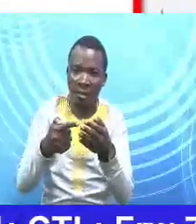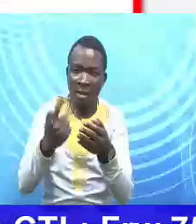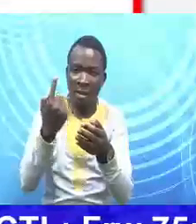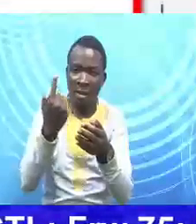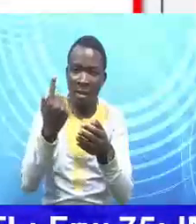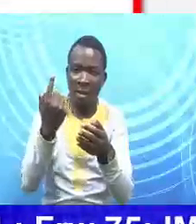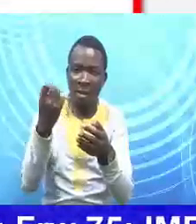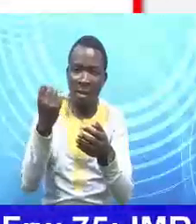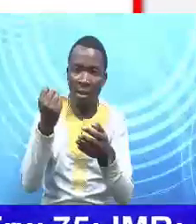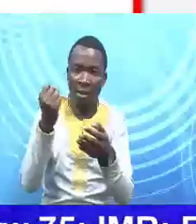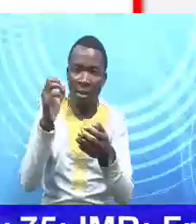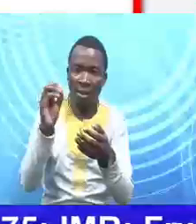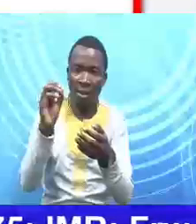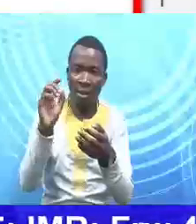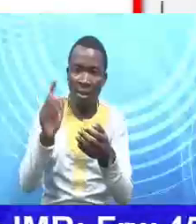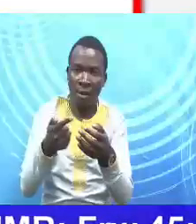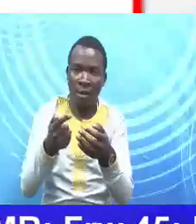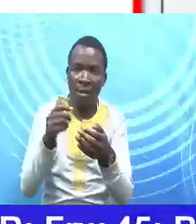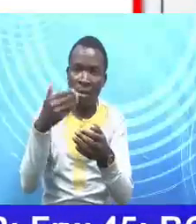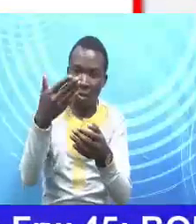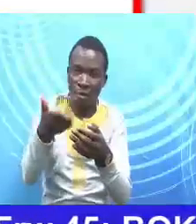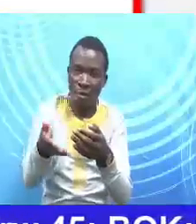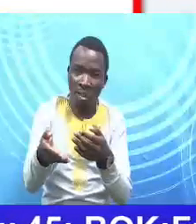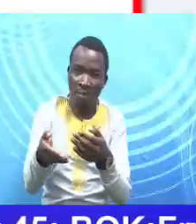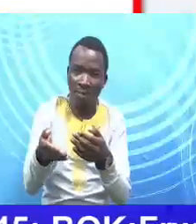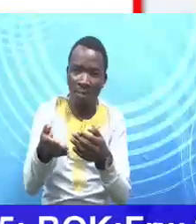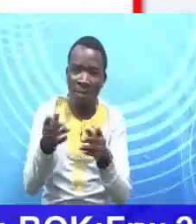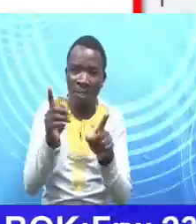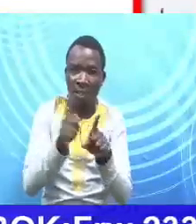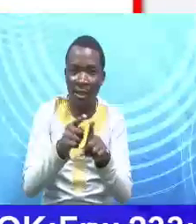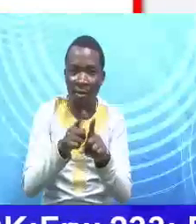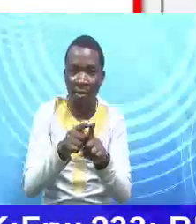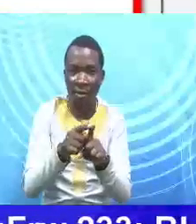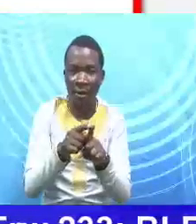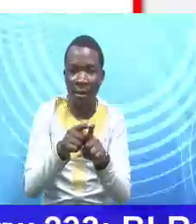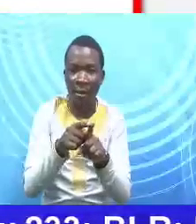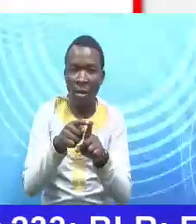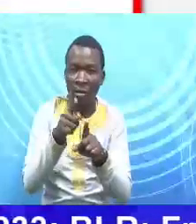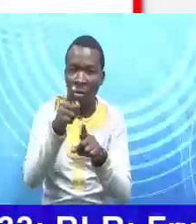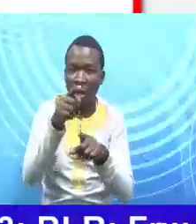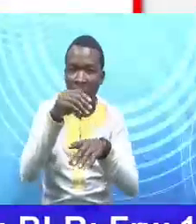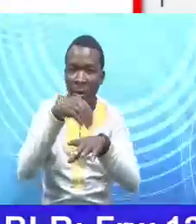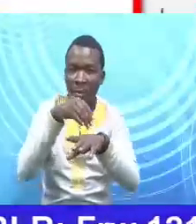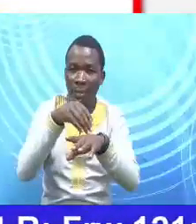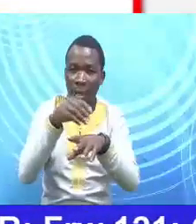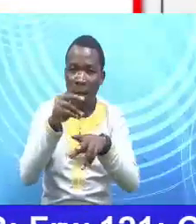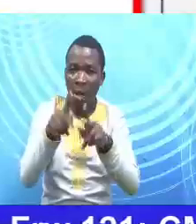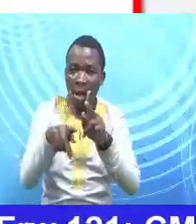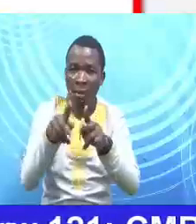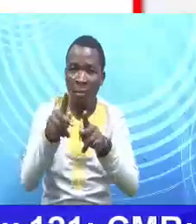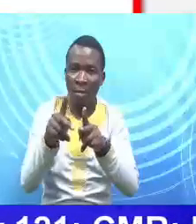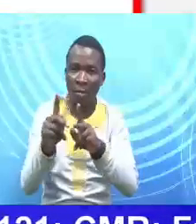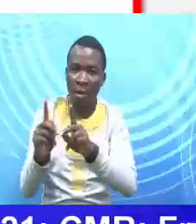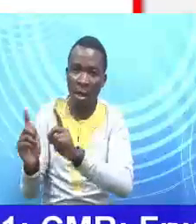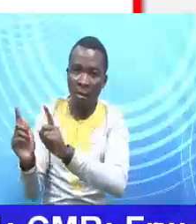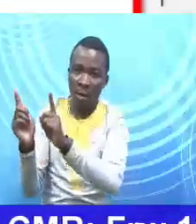¥150,000 hanyuma nk'uko wari ubaye nk'ubikomozaho aba bantu babajyanye